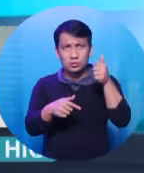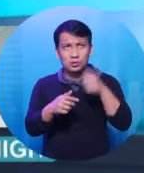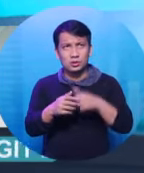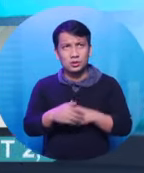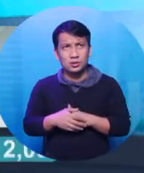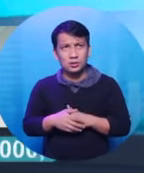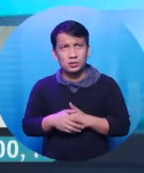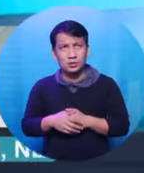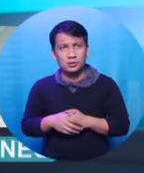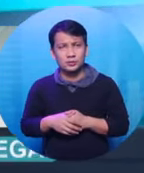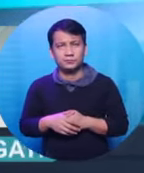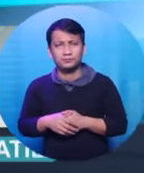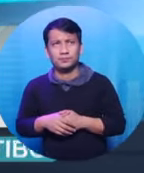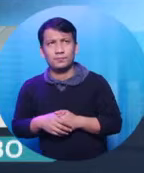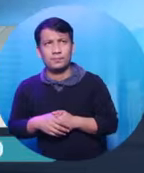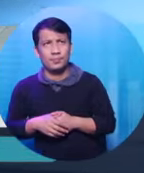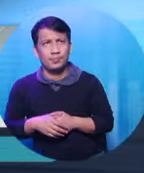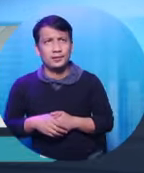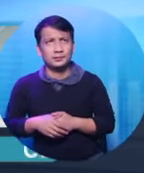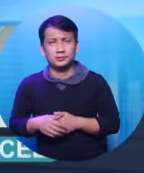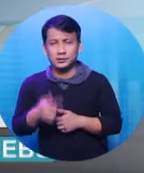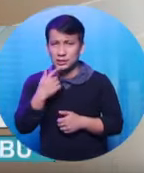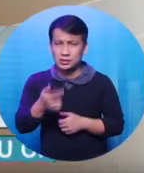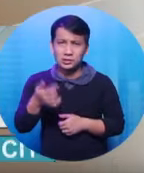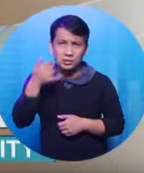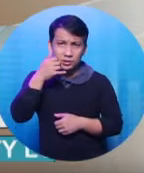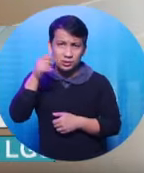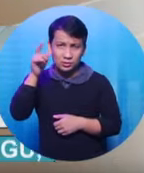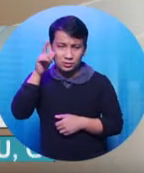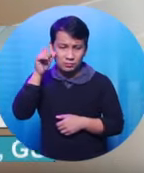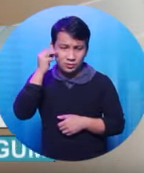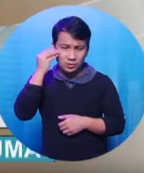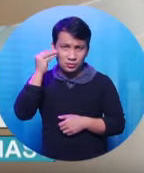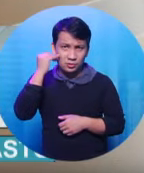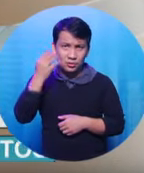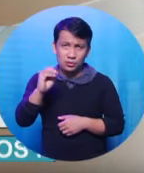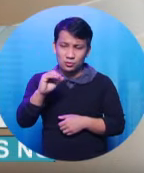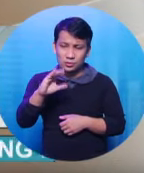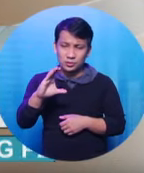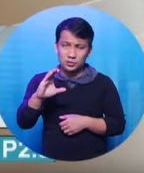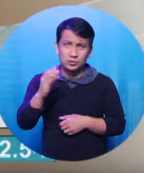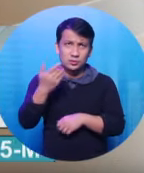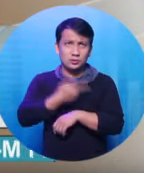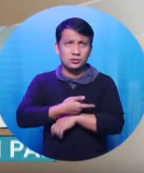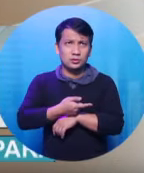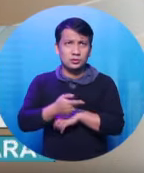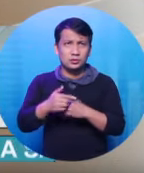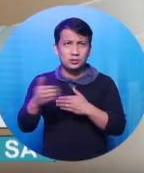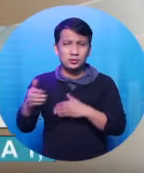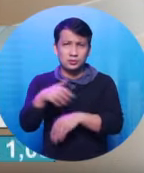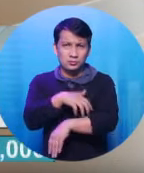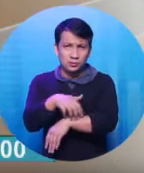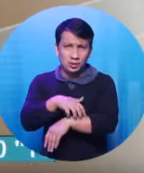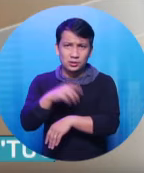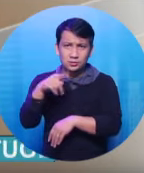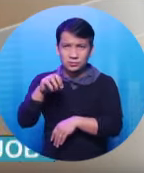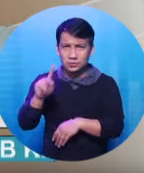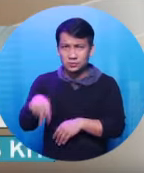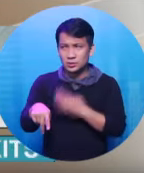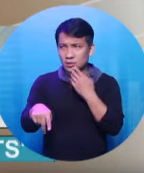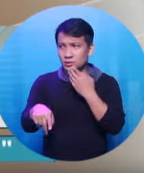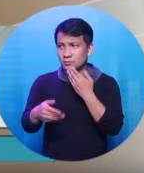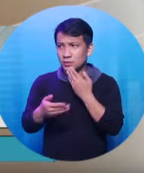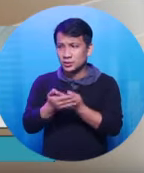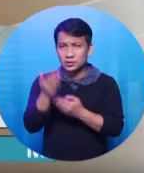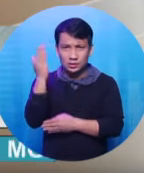na? Very good. Nasa yung telepono si Lieutenant Mylene Juan, OIC ng Women's Desk ng Makati PNP. Magandang